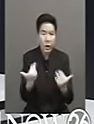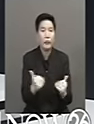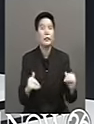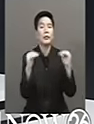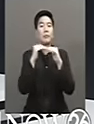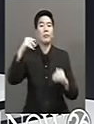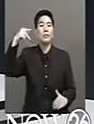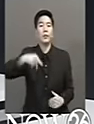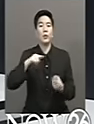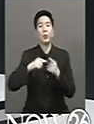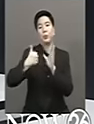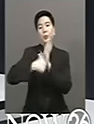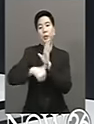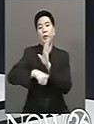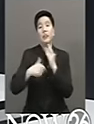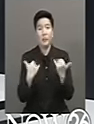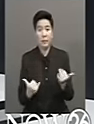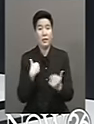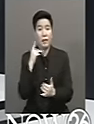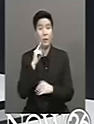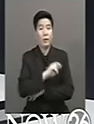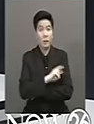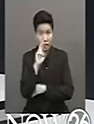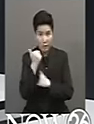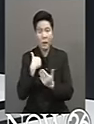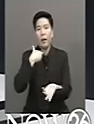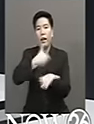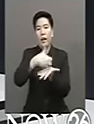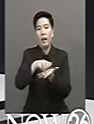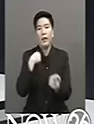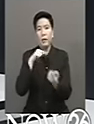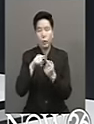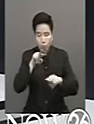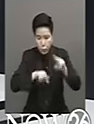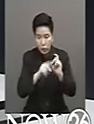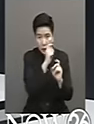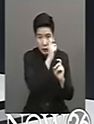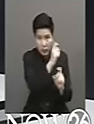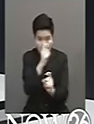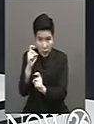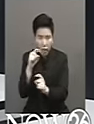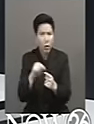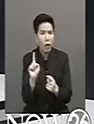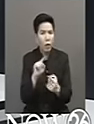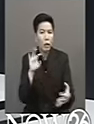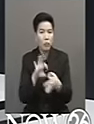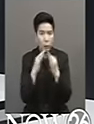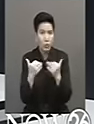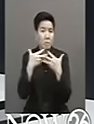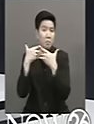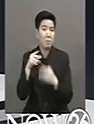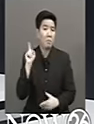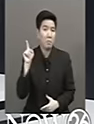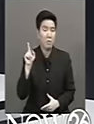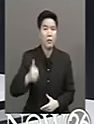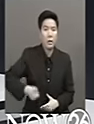สิทธิพิเศษทางด้านภาษีด้วยพิกัดข่าวเที่ยงวันนี้นะคะชวนคุณผู้ชมไปตรวจเช็คความเสี่ยงกันหน่อยค่ะท่ามกลางที่สหรัฐ